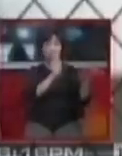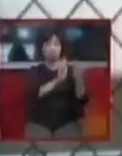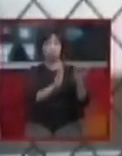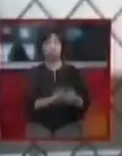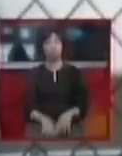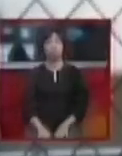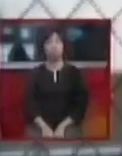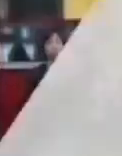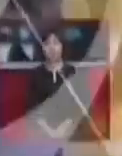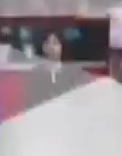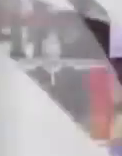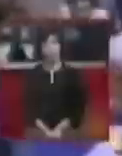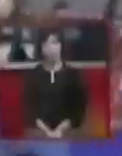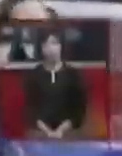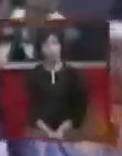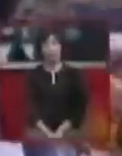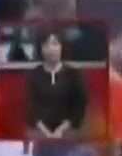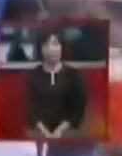News 5.